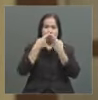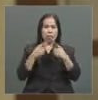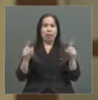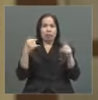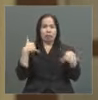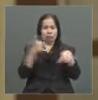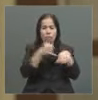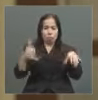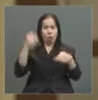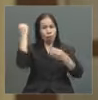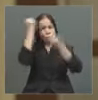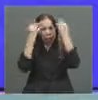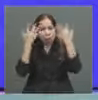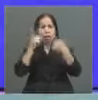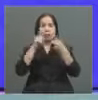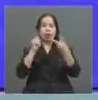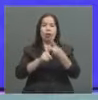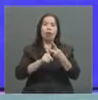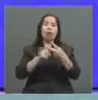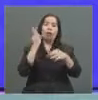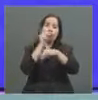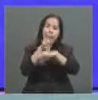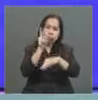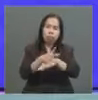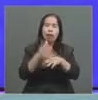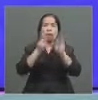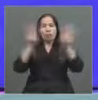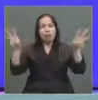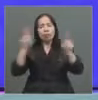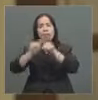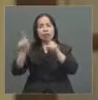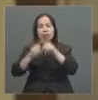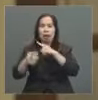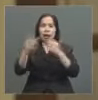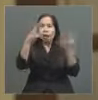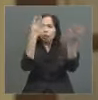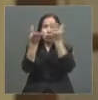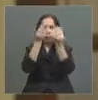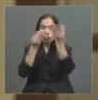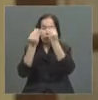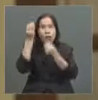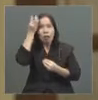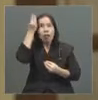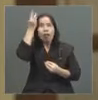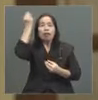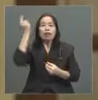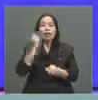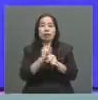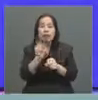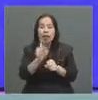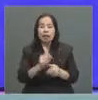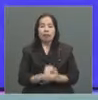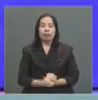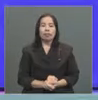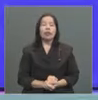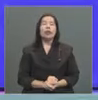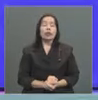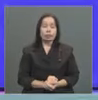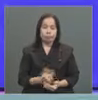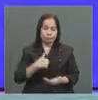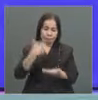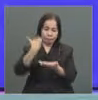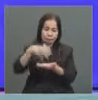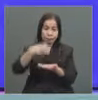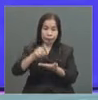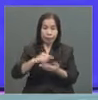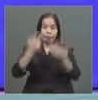มถึงเวลาที่เราดูในโลกออนไลน์และหลายคนอาจจะเกิดความตื่นตระหนกไปอย่างเงี้ยค่ะ ค ครับผมขออนุญาตนำเรียนว่าตรงนี้ท่านนายกรัฐมนตรีก็